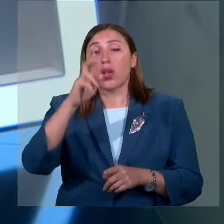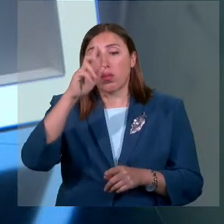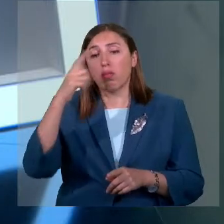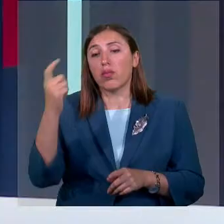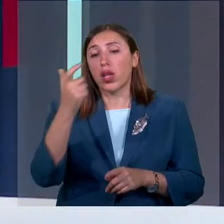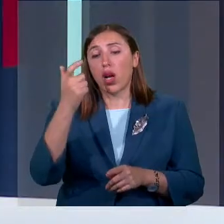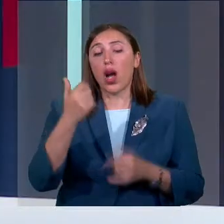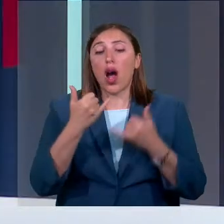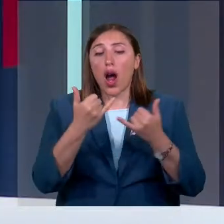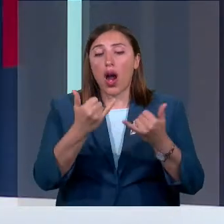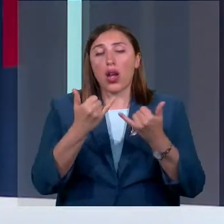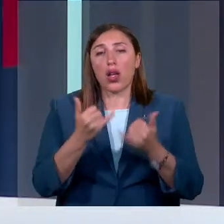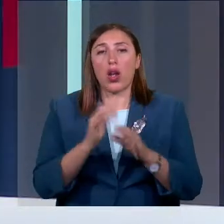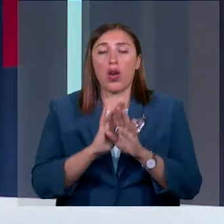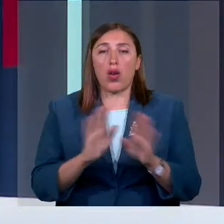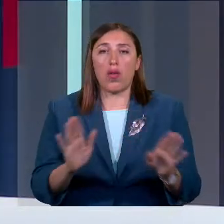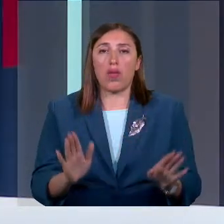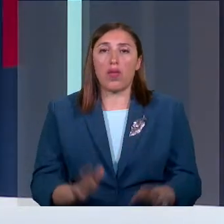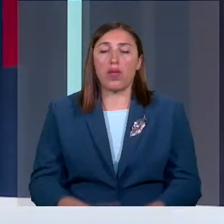ինքնիշխանությունը։